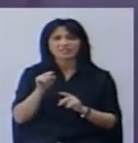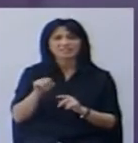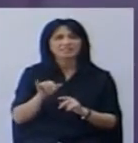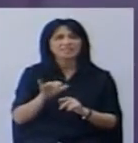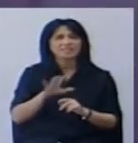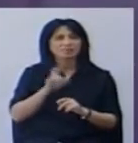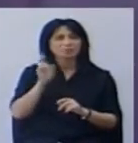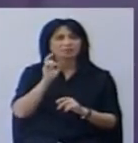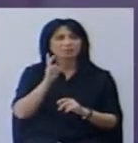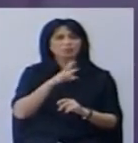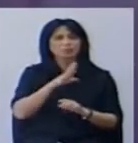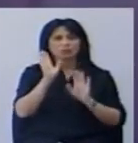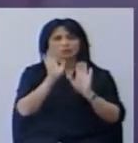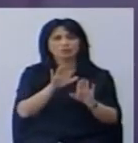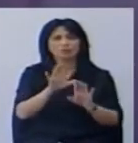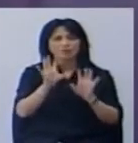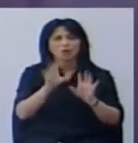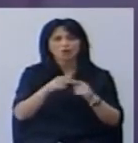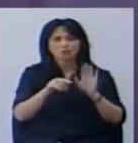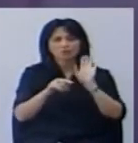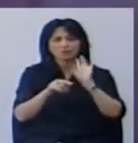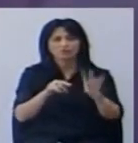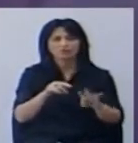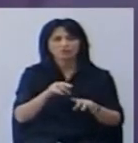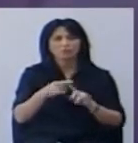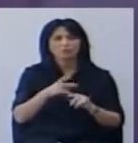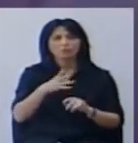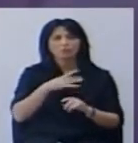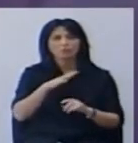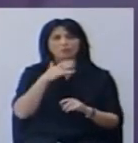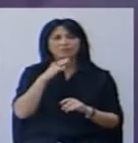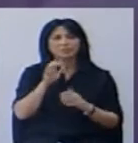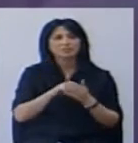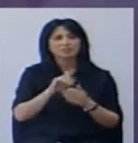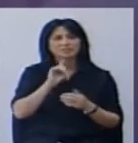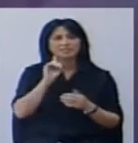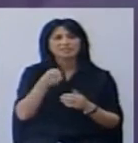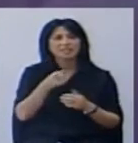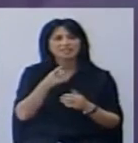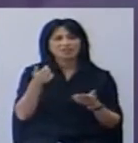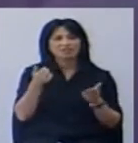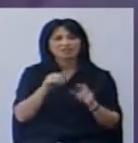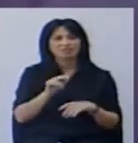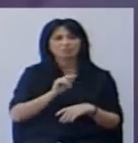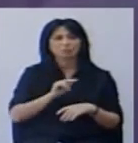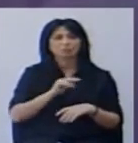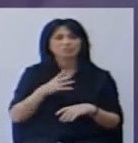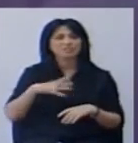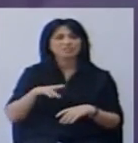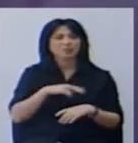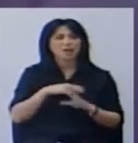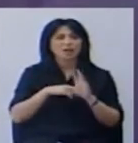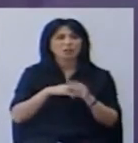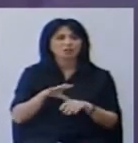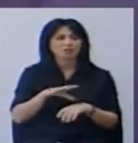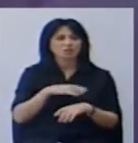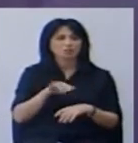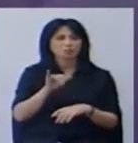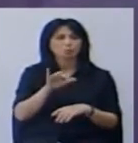იყო მთავრობა, უნდა ყოფილიყო საკანონმდებლო ორგანო და ბევრი მიზეზის გამო მე წელიწადი და 6 თვე მუშაობდი საქართველოს პარლამენტში, ვიყავი